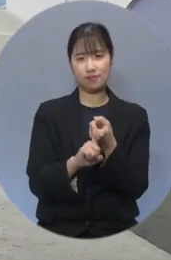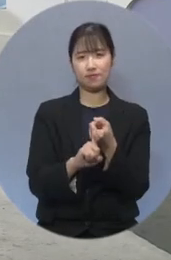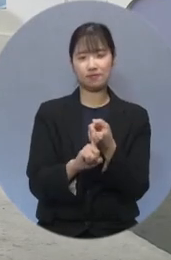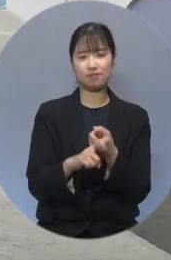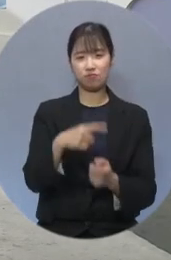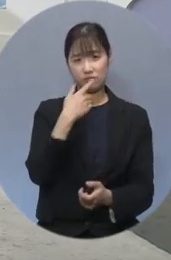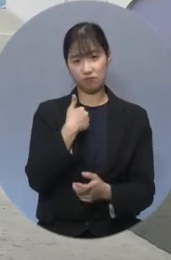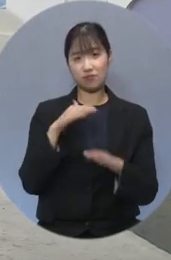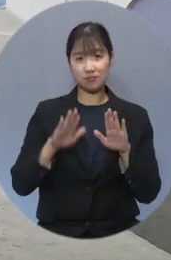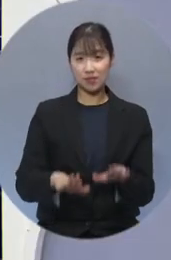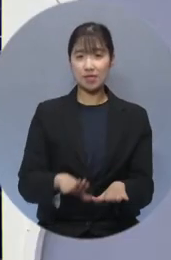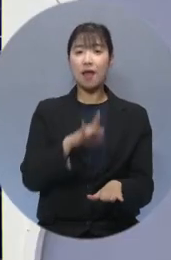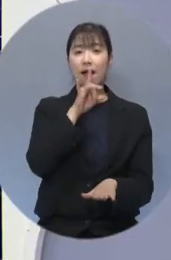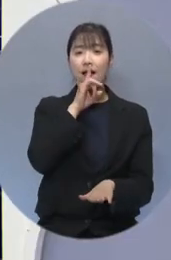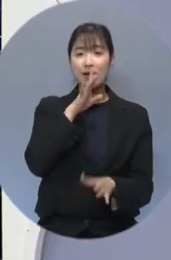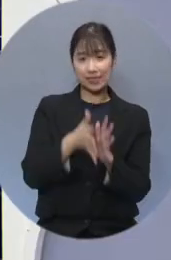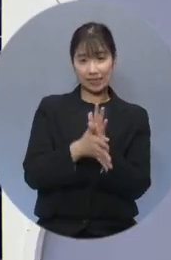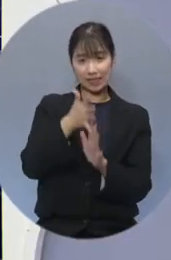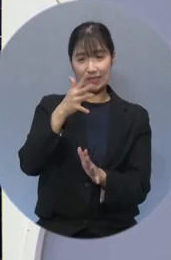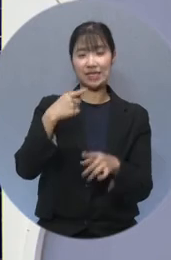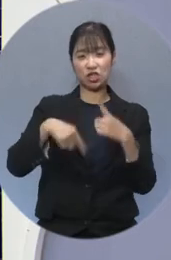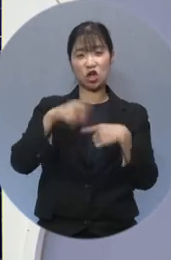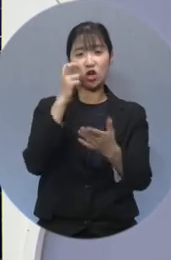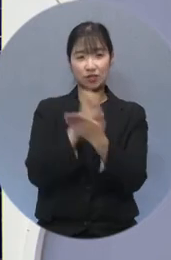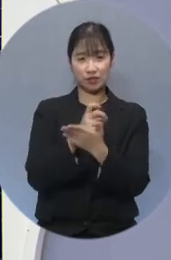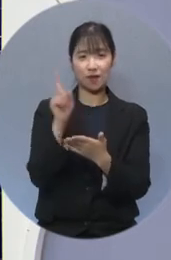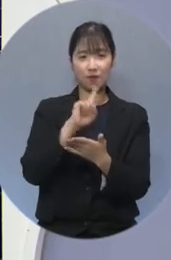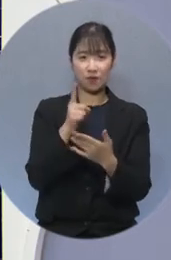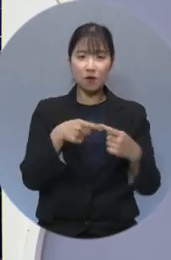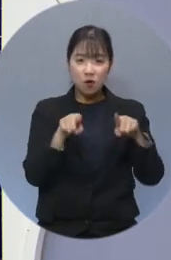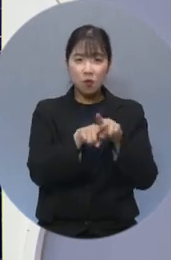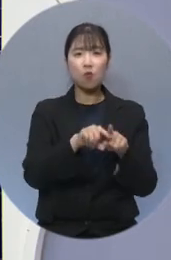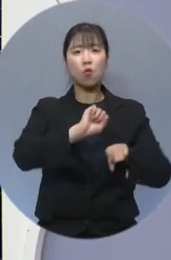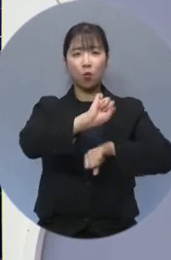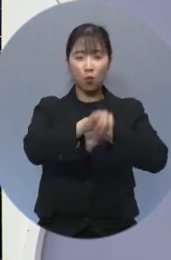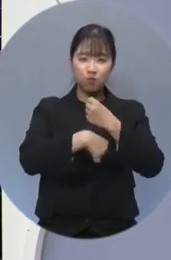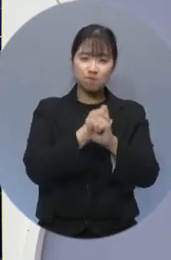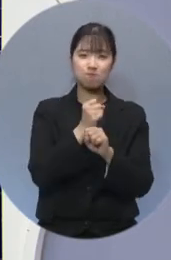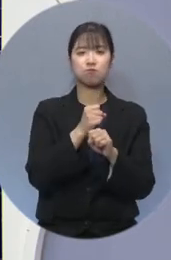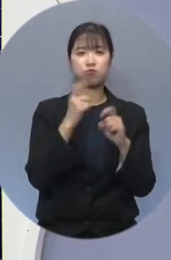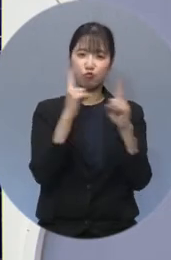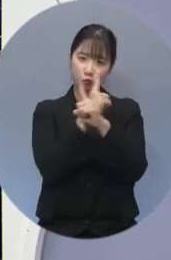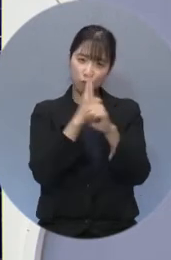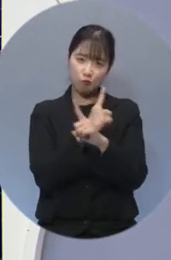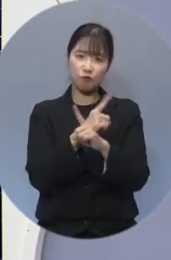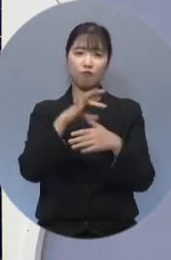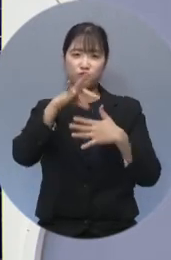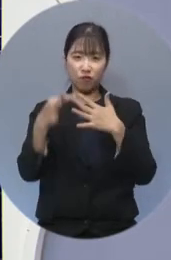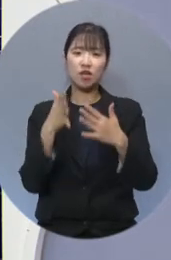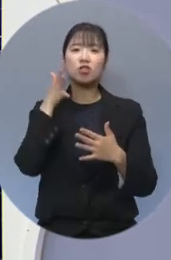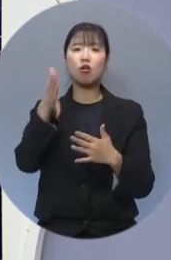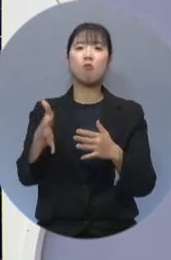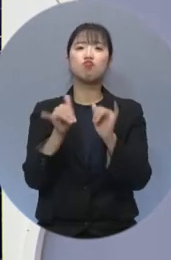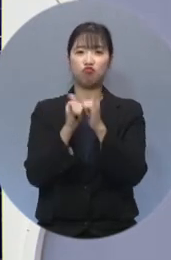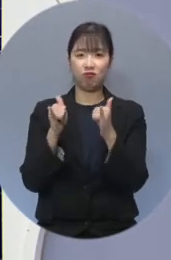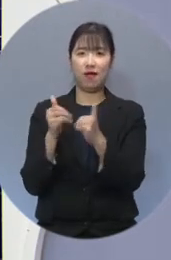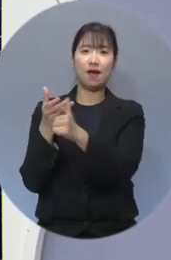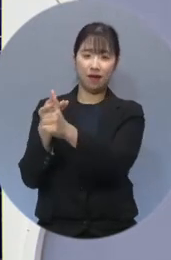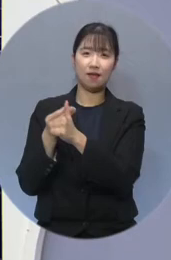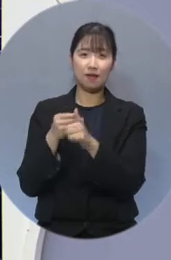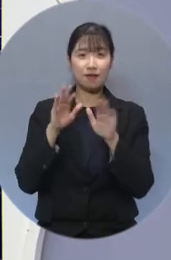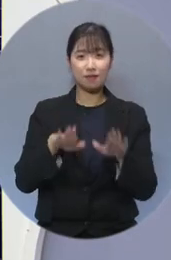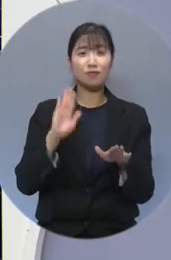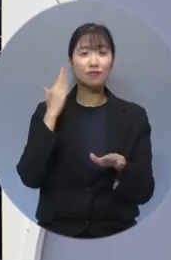지금 우리 강릉시의 경우에는 최근에 정책으로 반려동물 교정 프로그램을 만들어서 전문가가 우리 많이 TV에